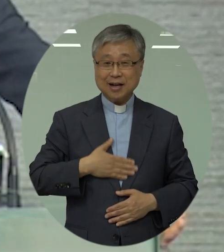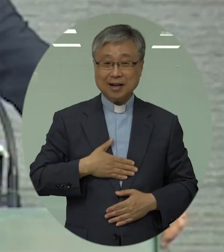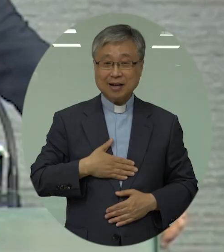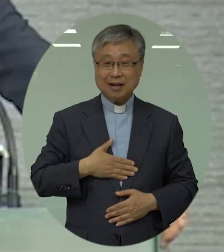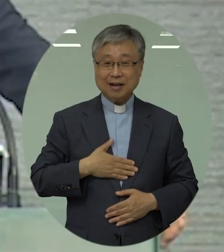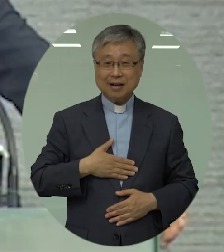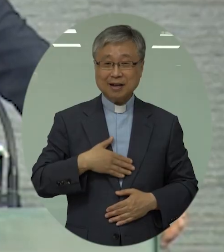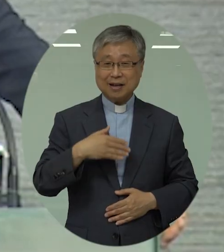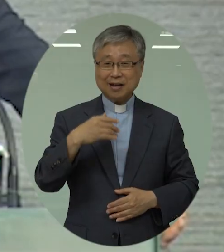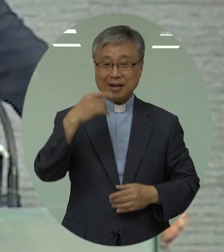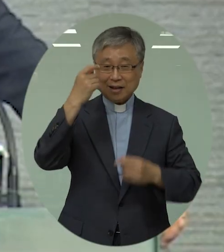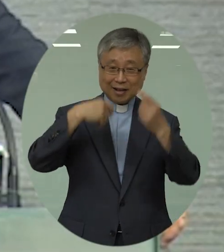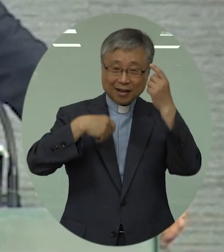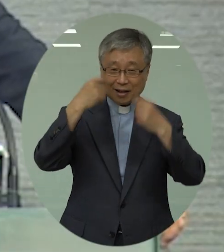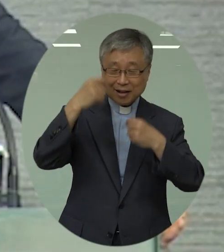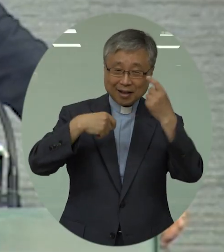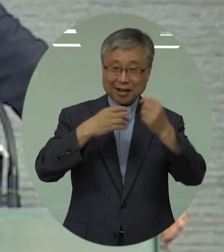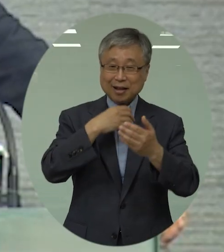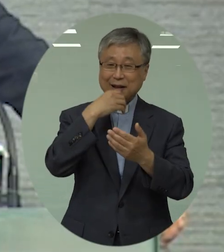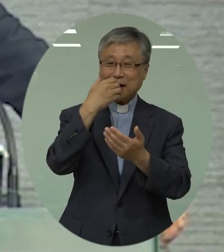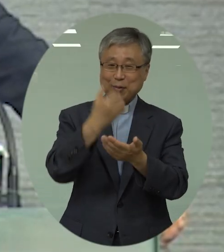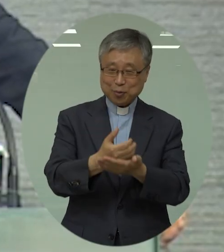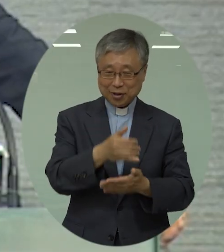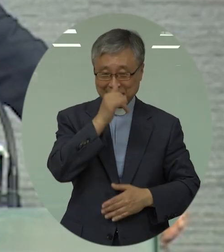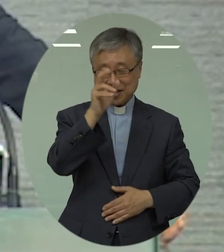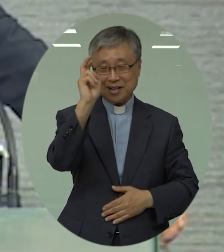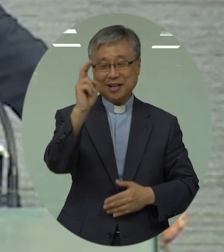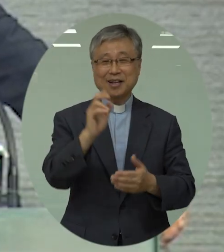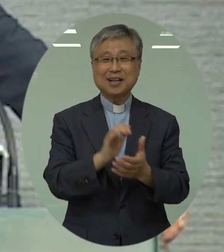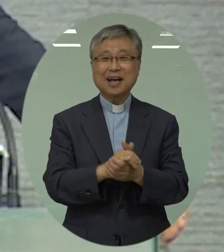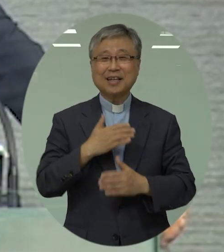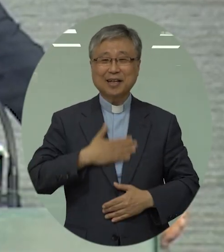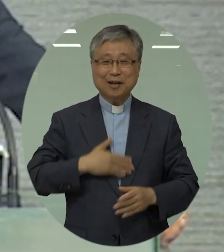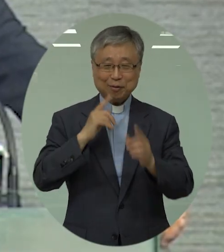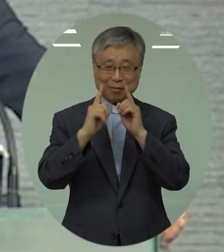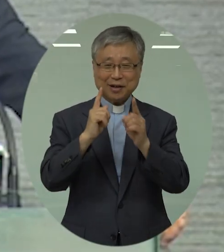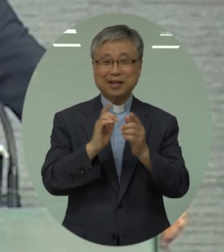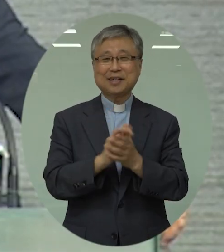그러면 그 말이 이렇게 감동이 되는 모양이에요. 안다는 말이.